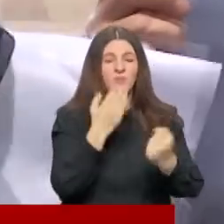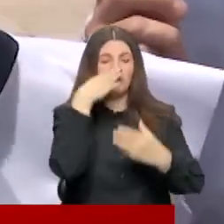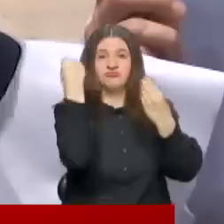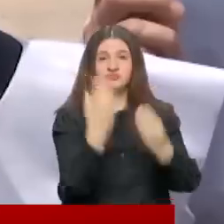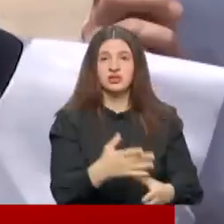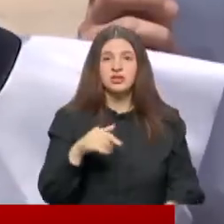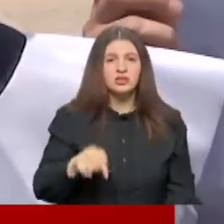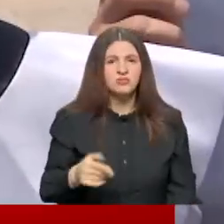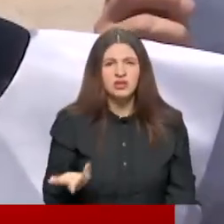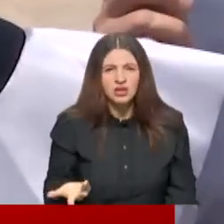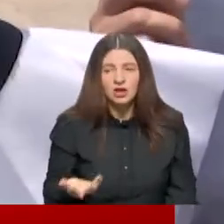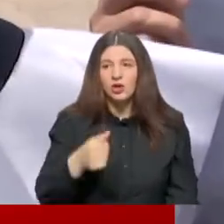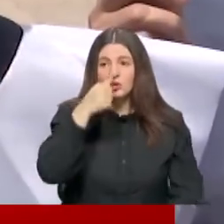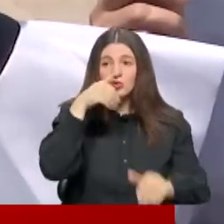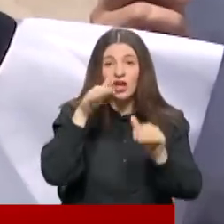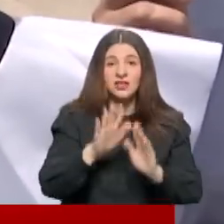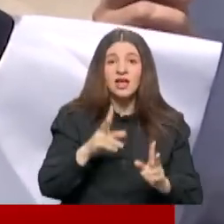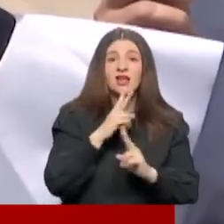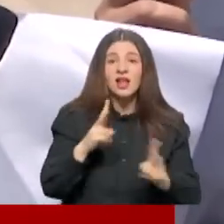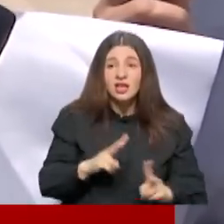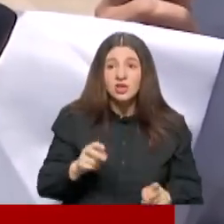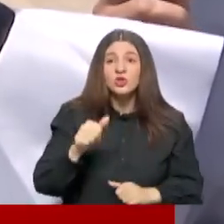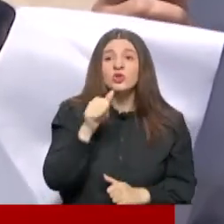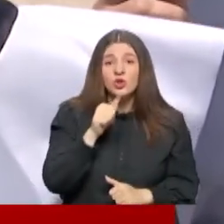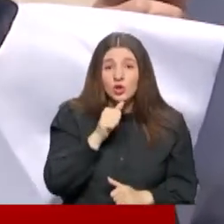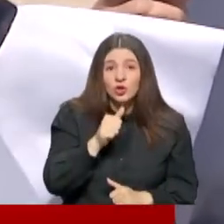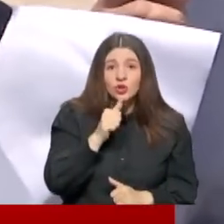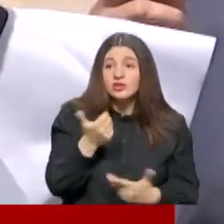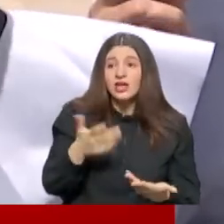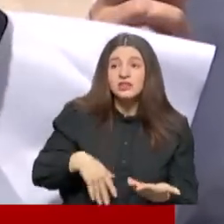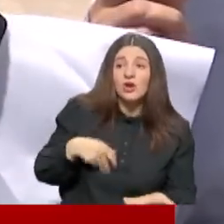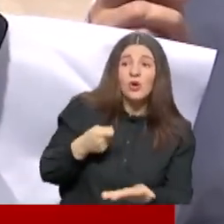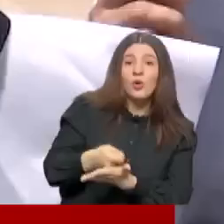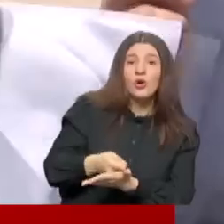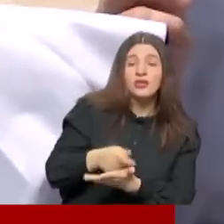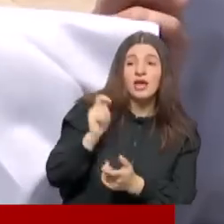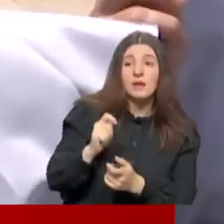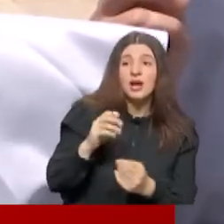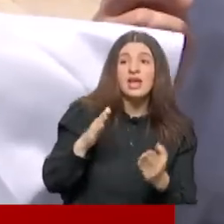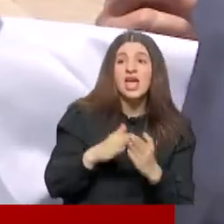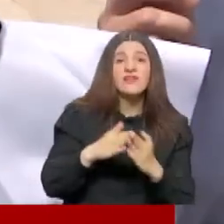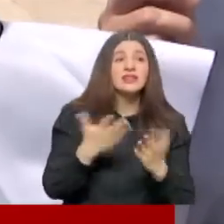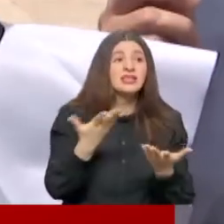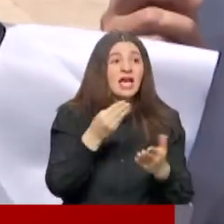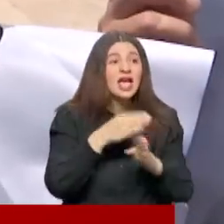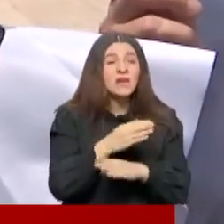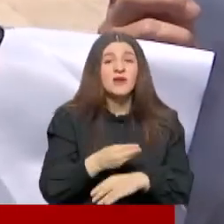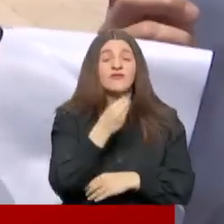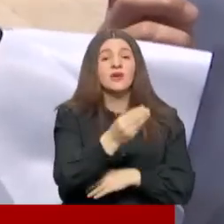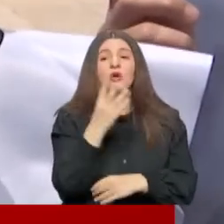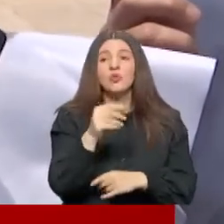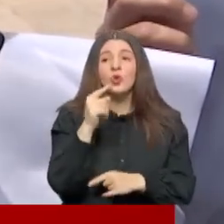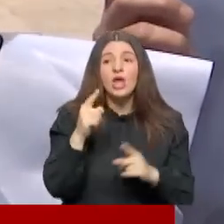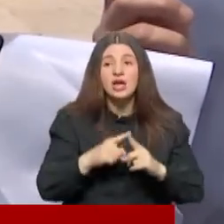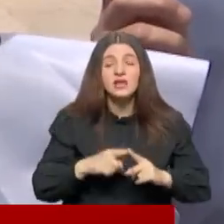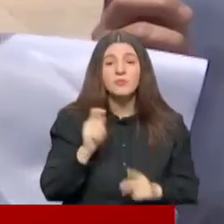alır. Şimdi doğal gazını, elektriğini, suyunu nasıl öder, evine nasıl ekmek götürecek